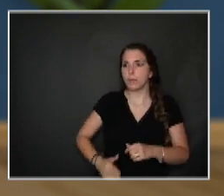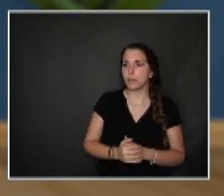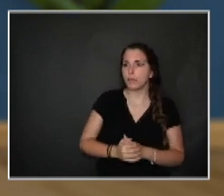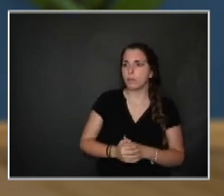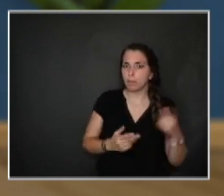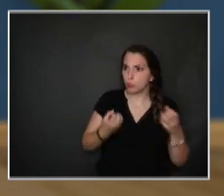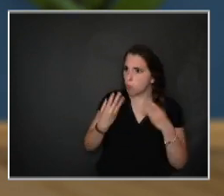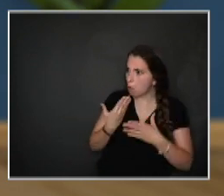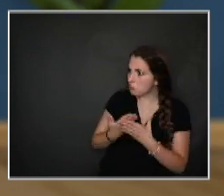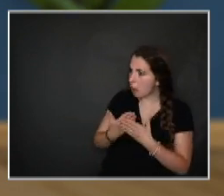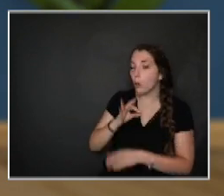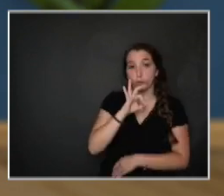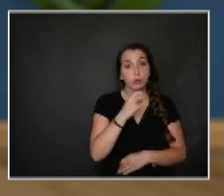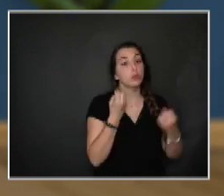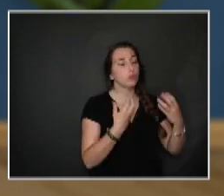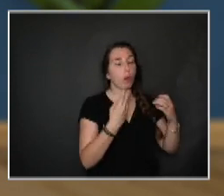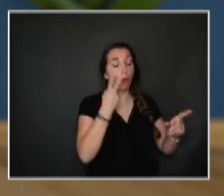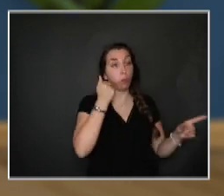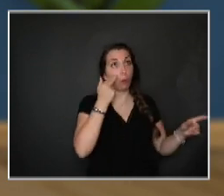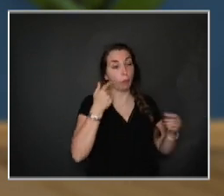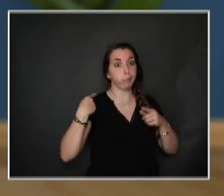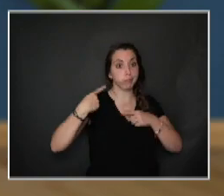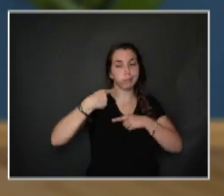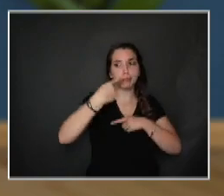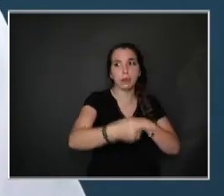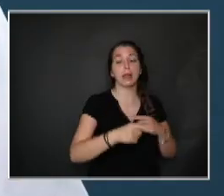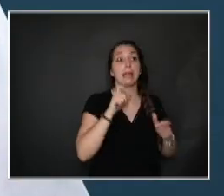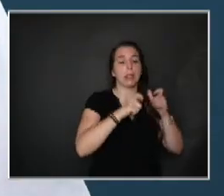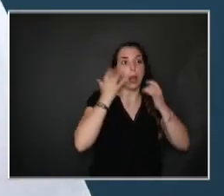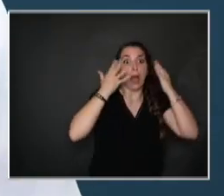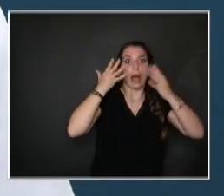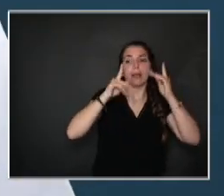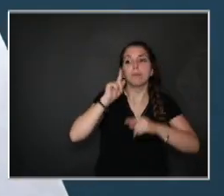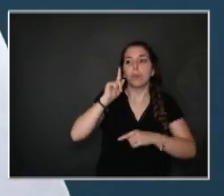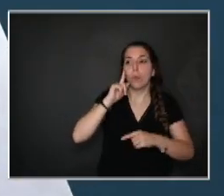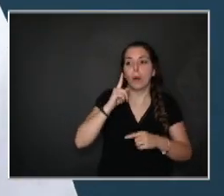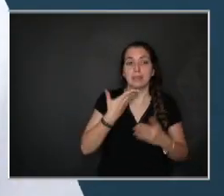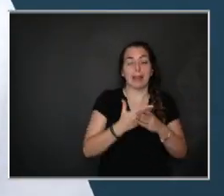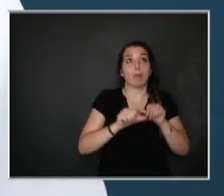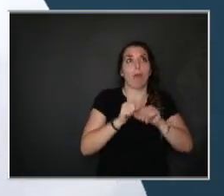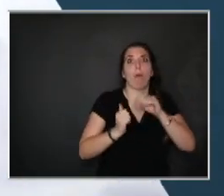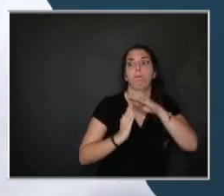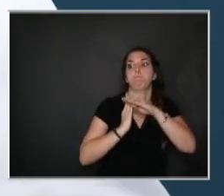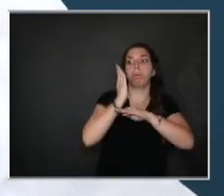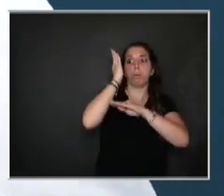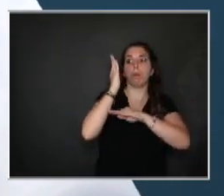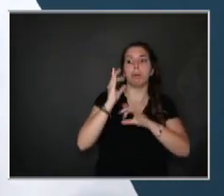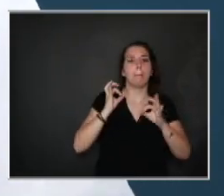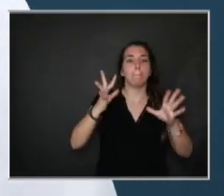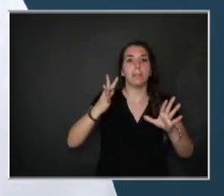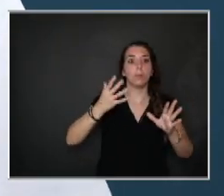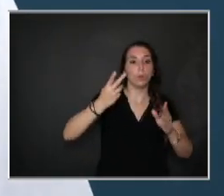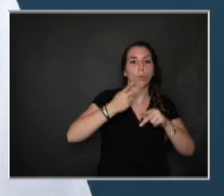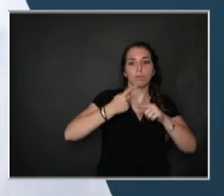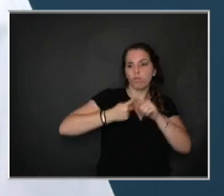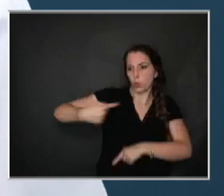Oui, c'est très fréquent, on en voit beaucoup. Ça inquiète beaucoup les gens parce que c'est extrêmement douloureux. Les gens disent « Ah, c'est comme si j'avais un coup de poignard,